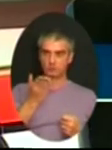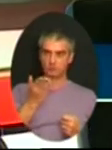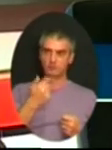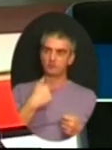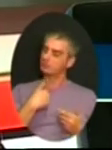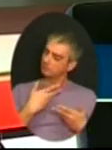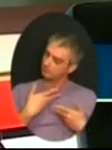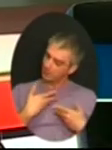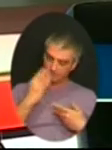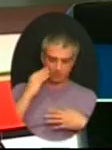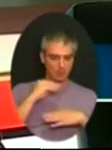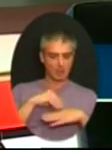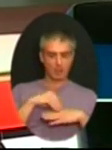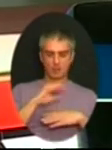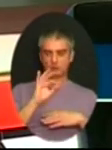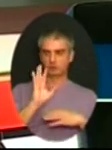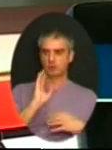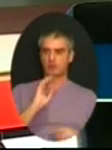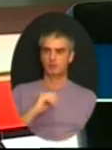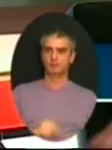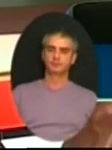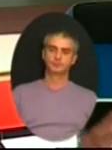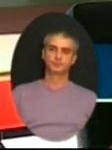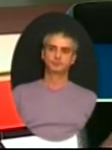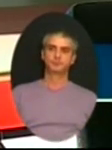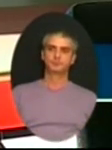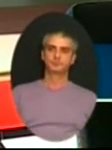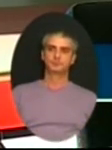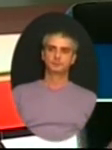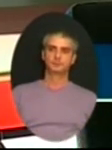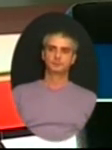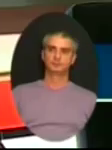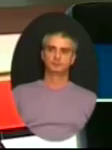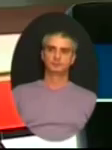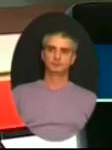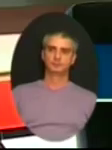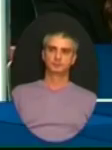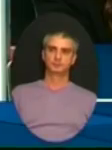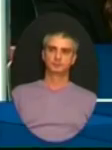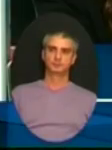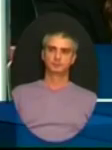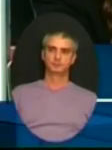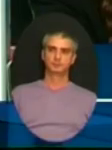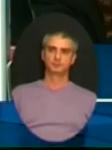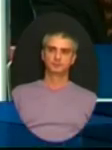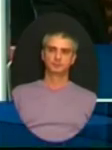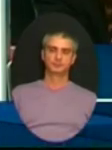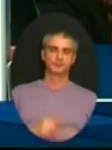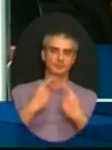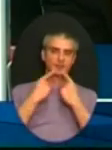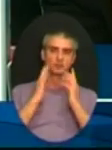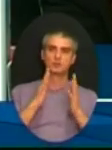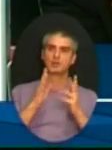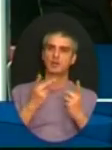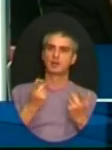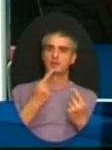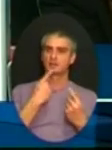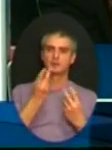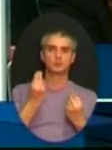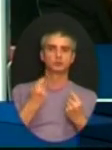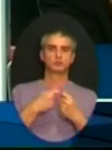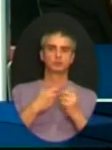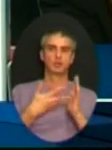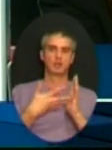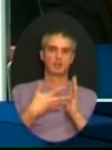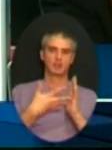כאדם. אני מקבלת את ההערה שלך. עכשיו, אני אסיט את הדיון. אז אני אגיד לך מה מטריד אותי. אני לא מסיטה את הדיון. הדיון הוא כזה. תגידי משהו ערכי על חקירות